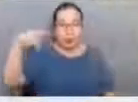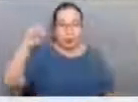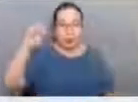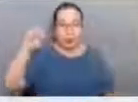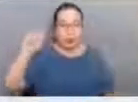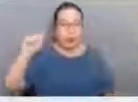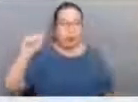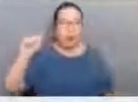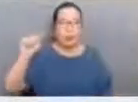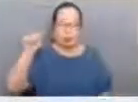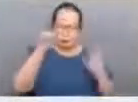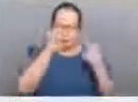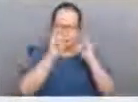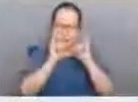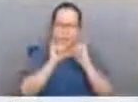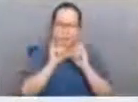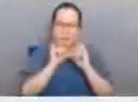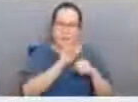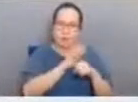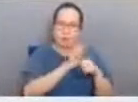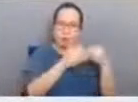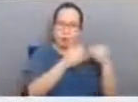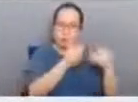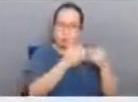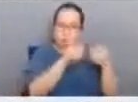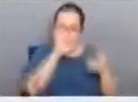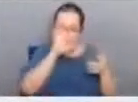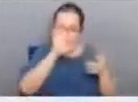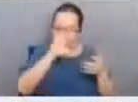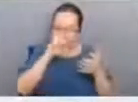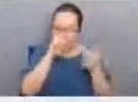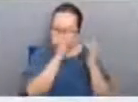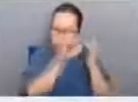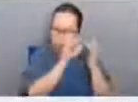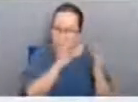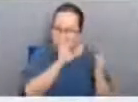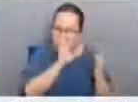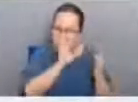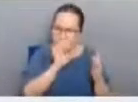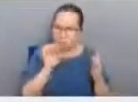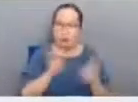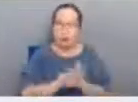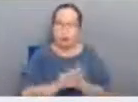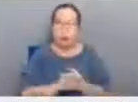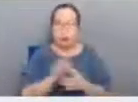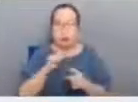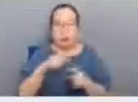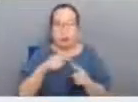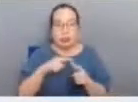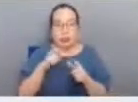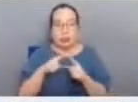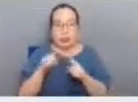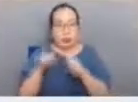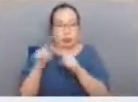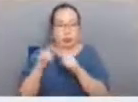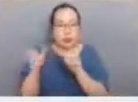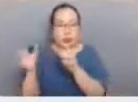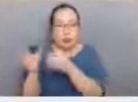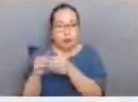po tayong flexibility sa ating regulation ngayon pong panahon ng pandemya.